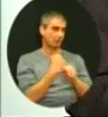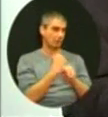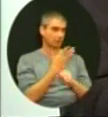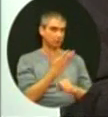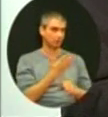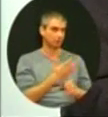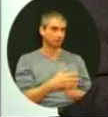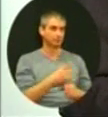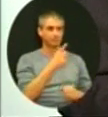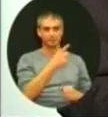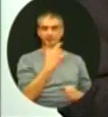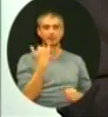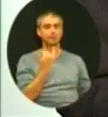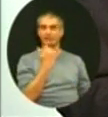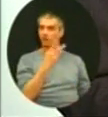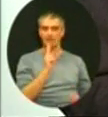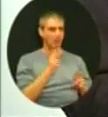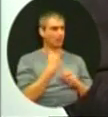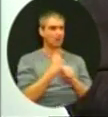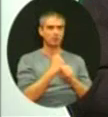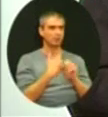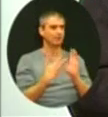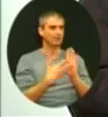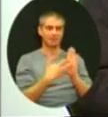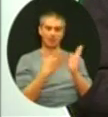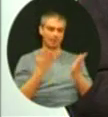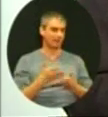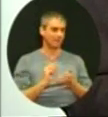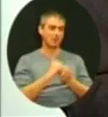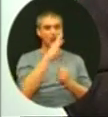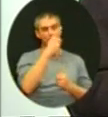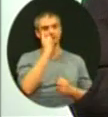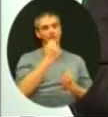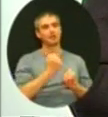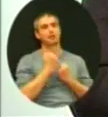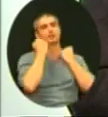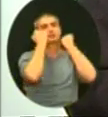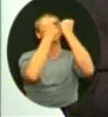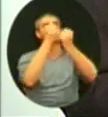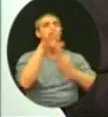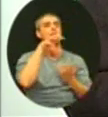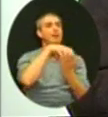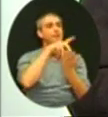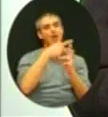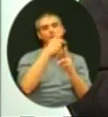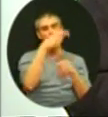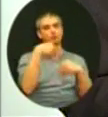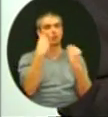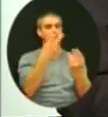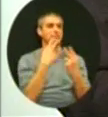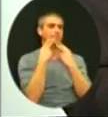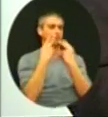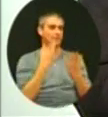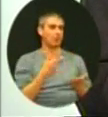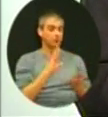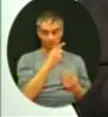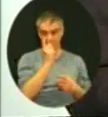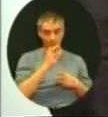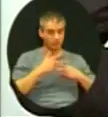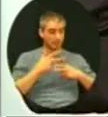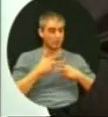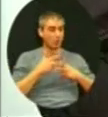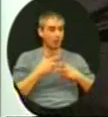לעשות, אתה בדרך כלל לא תוכל לעשות את הבדיקה הזאת בנגב או בגליל, אתה תצטרך לנסוע לאזור המרכז, כי רק שם נותנים את המענה. עכשיו, אם אתה אדם